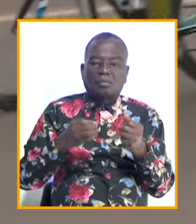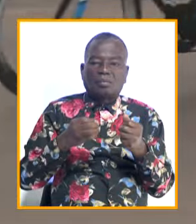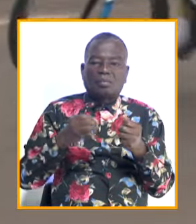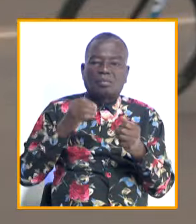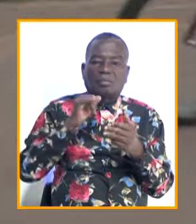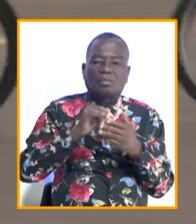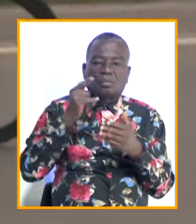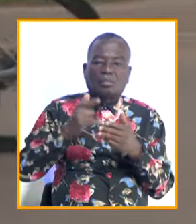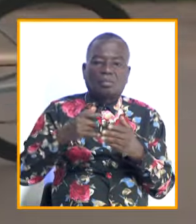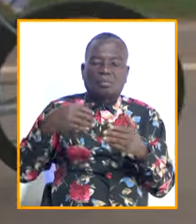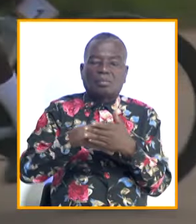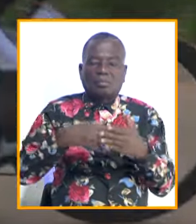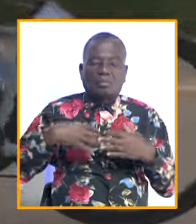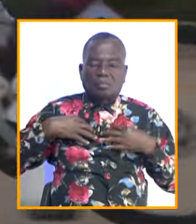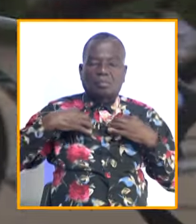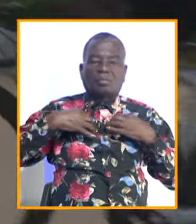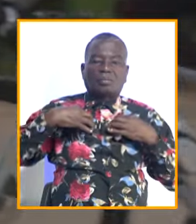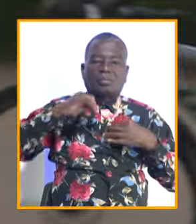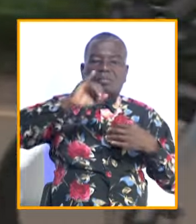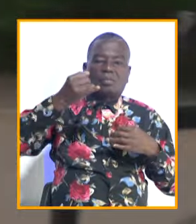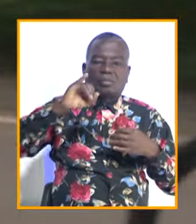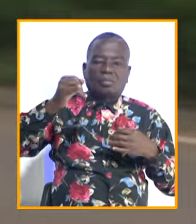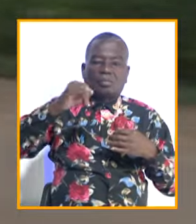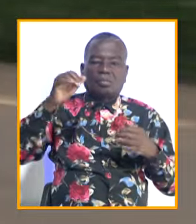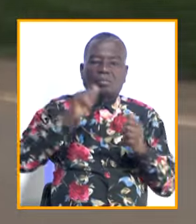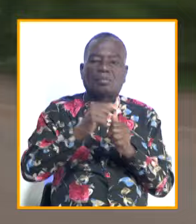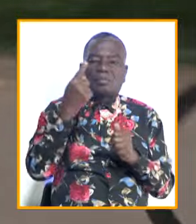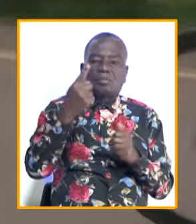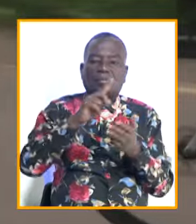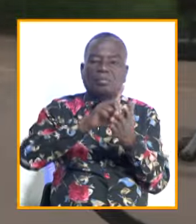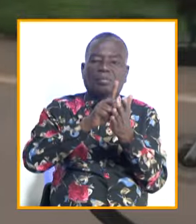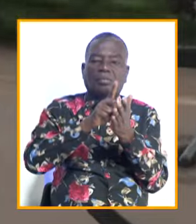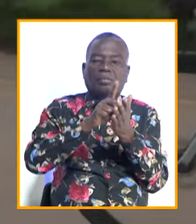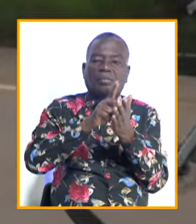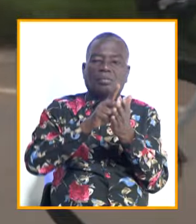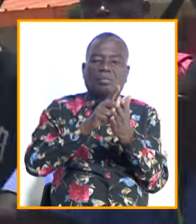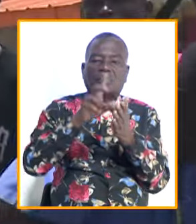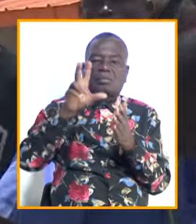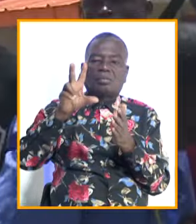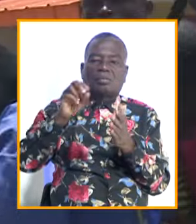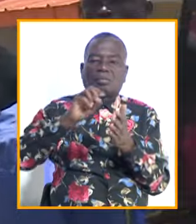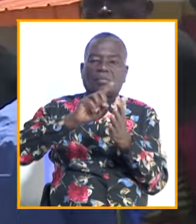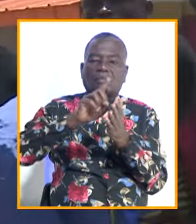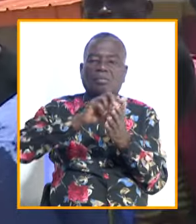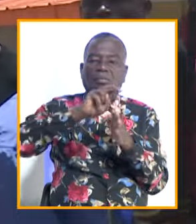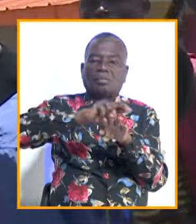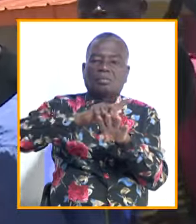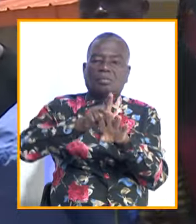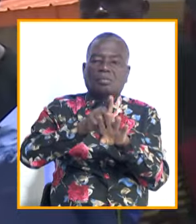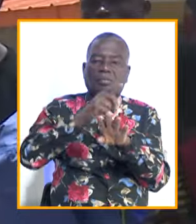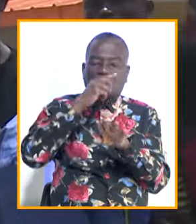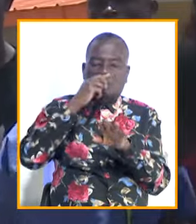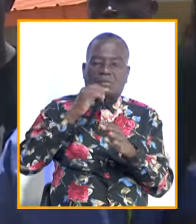est nouveau maillot jaune avec 1 minute 40. Donc la course est beaucoup plus neutralisée pour nous maintenant